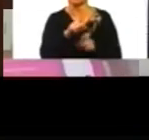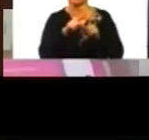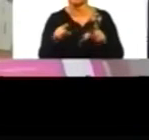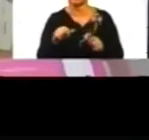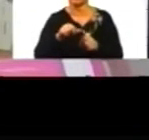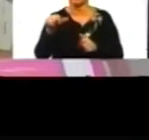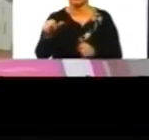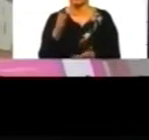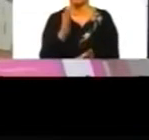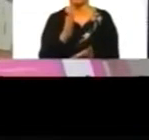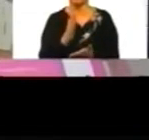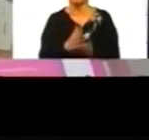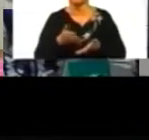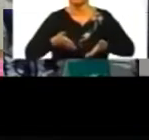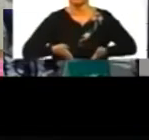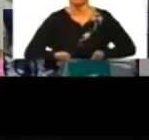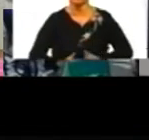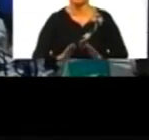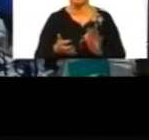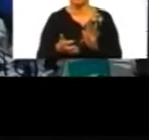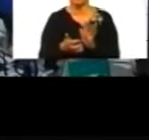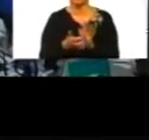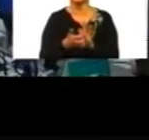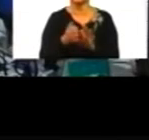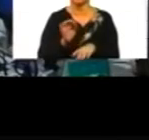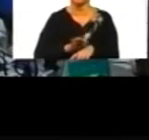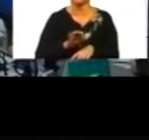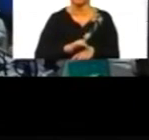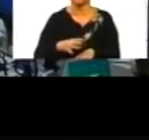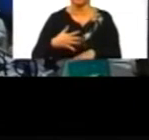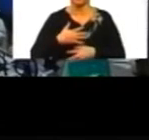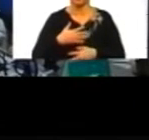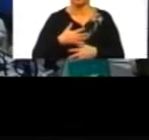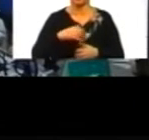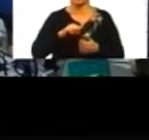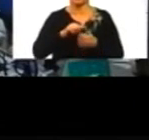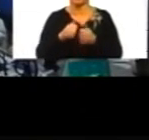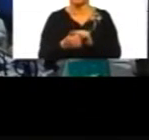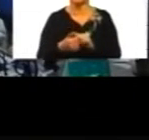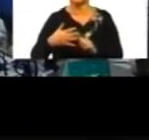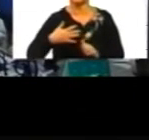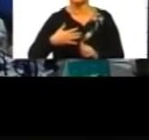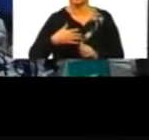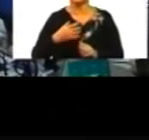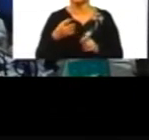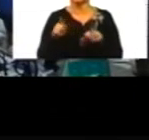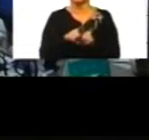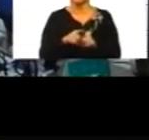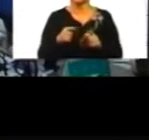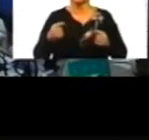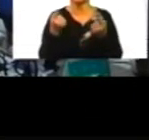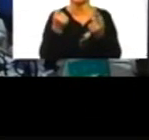цієї недуги, вона мала вроджену ваду легенів. Одна легеня, вмісто легеневої тканини, це такі великі утворені